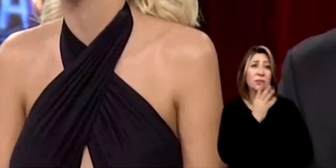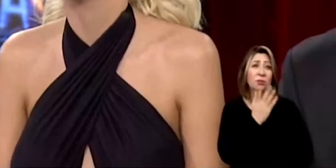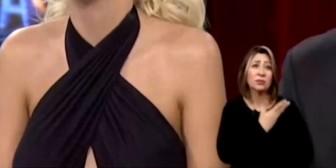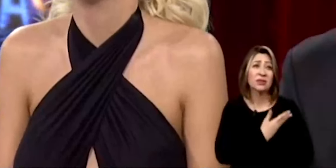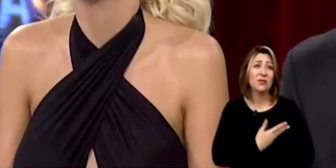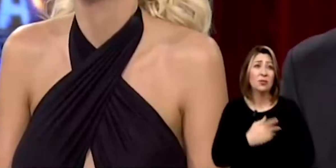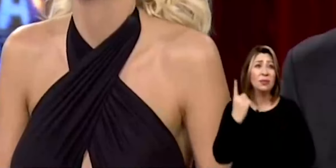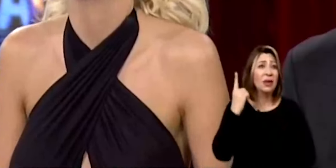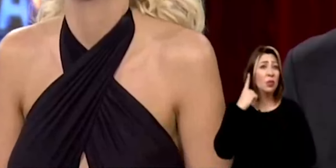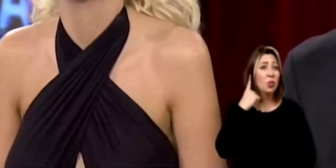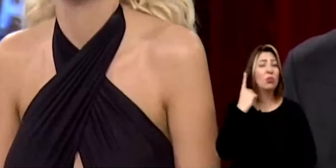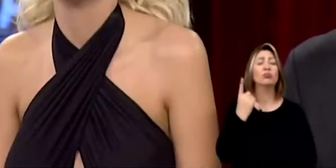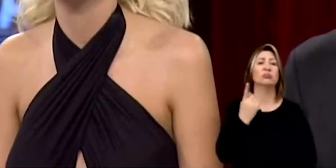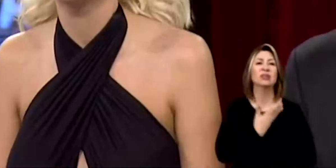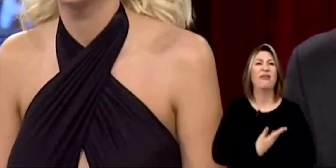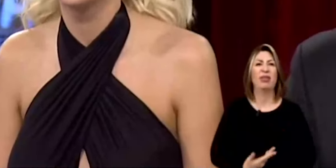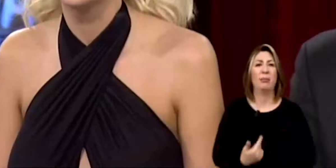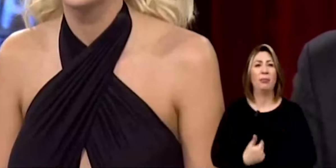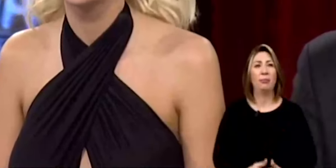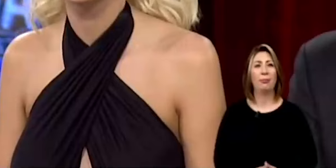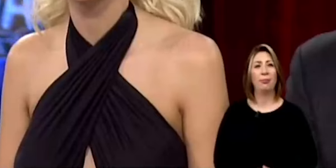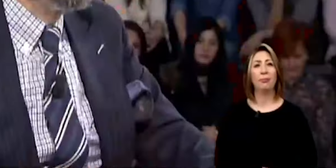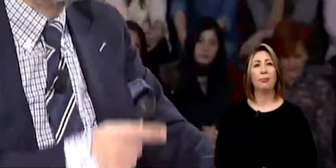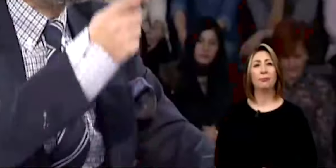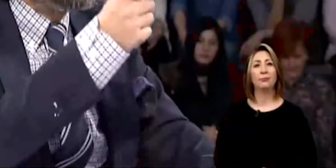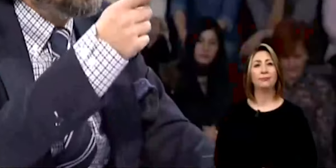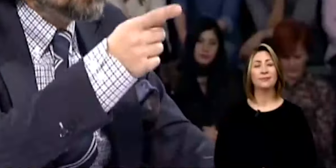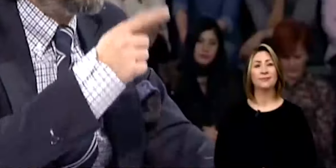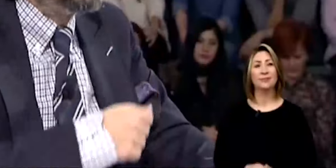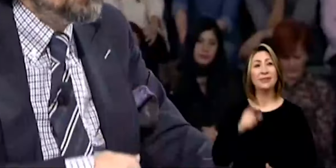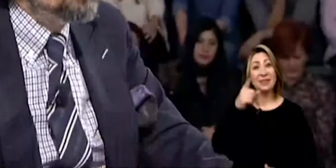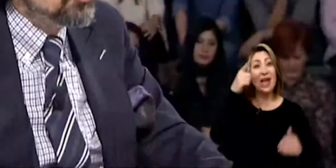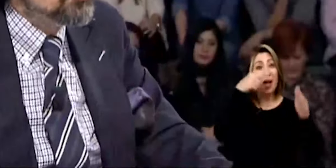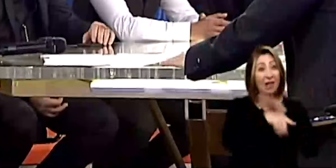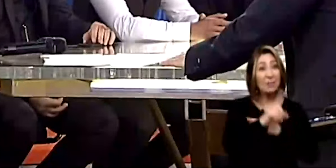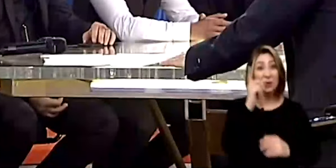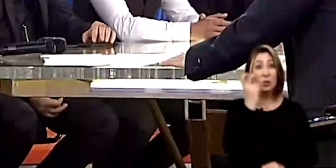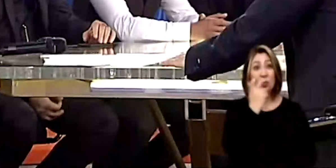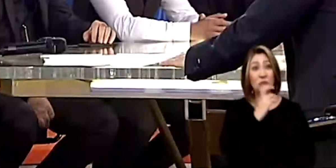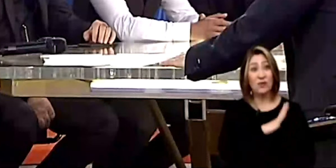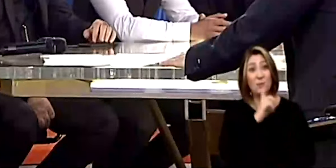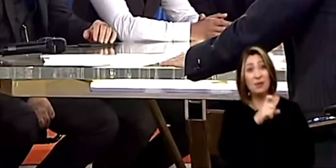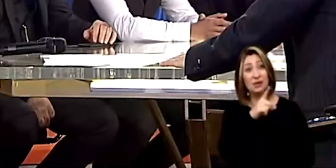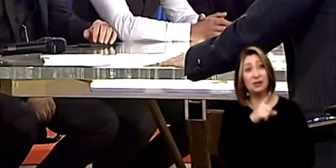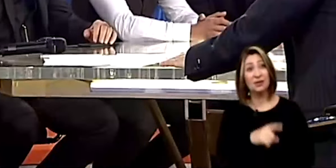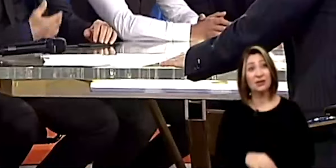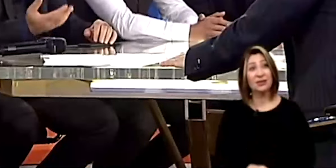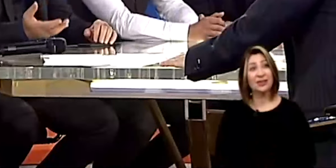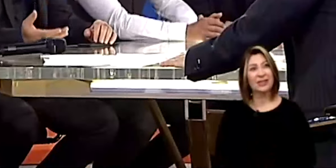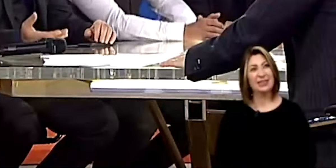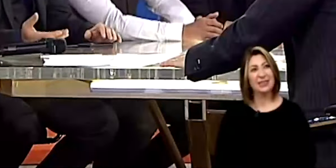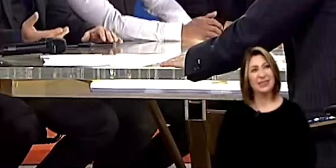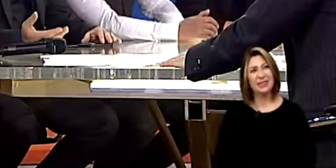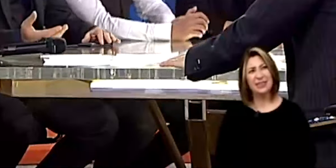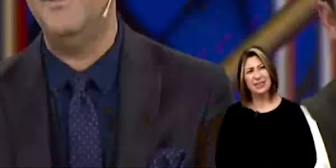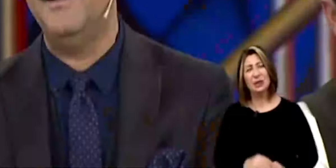Seviyorum sanırım. Birinden duymuşumdur kesin. Evet. Sizin aldatmayla ilgili bir türkünüz var mı efendim? Vallahi ya